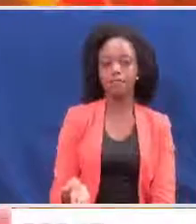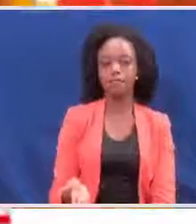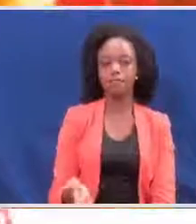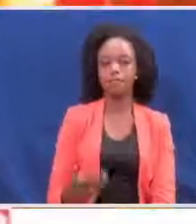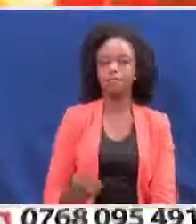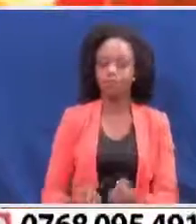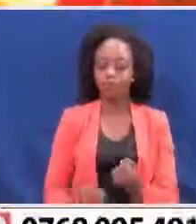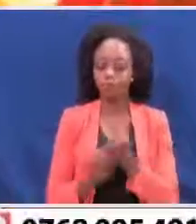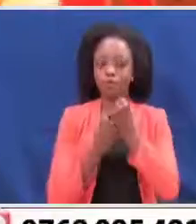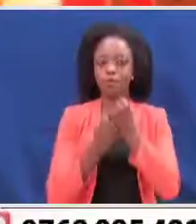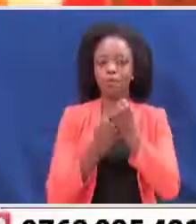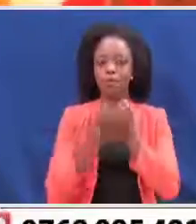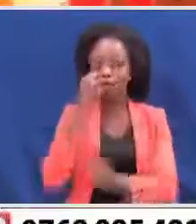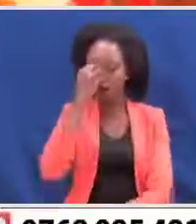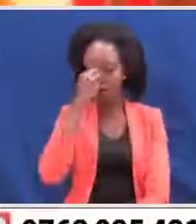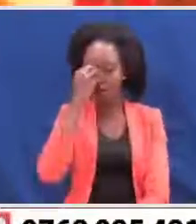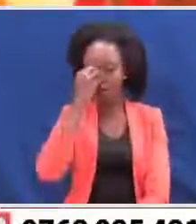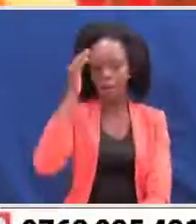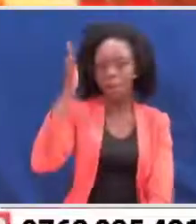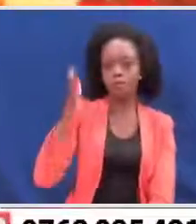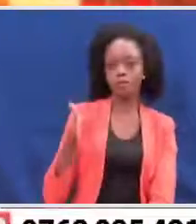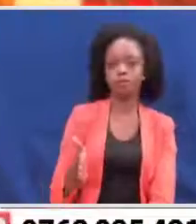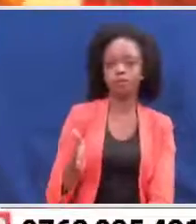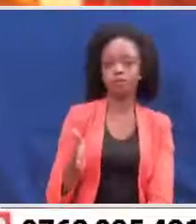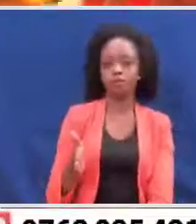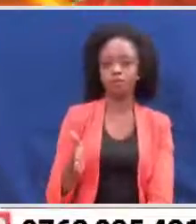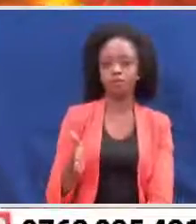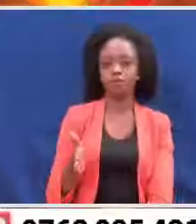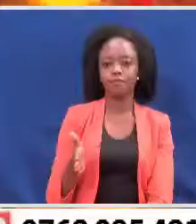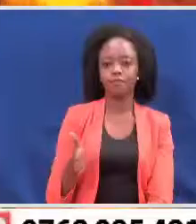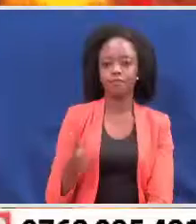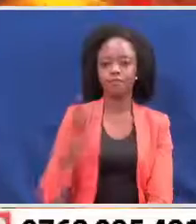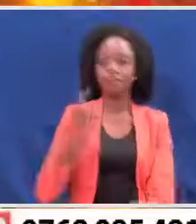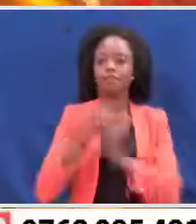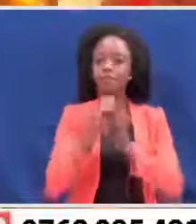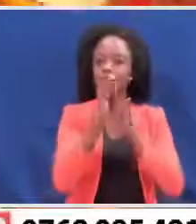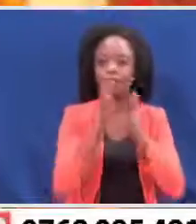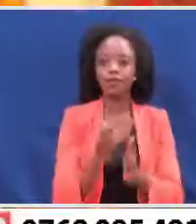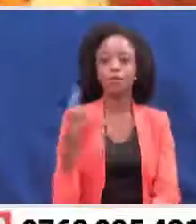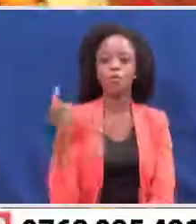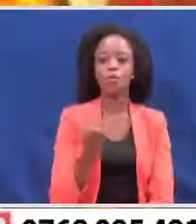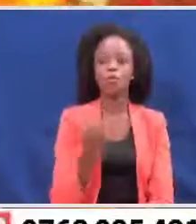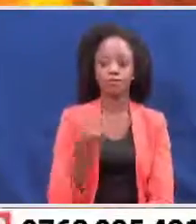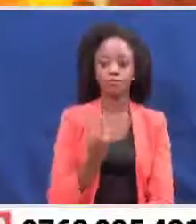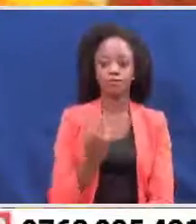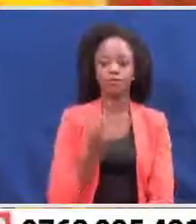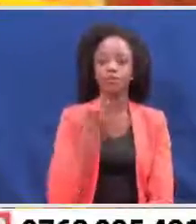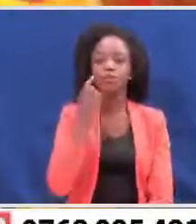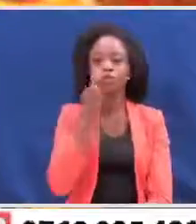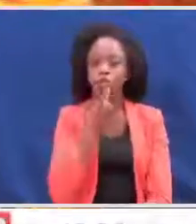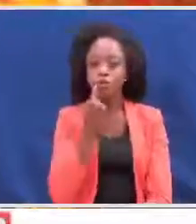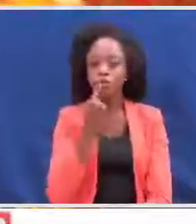tumshike mkono Naibu Rais William Ruto. Ni yeye kiongozi pekee ambaye